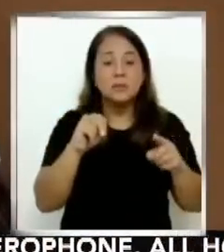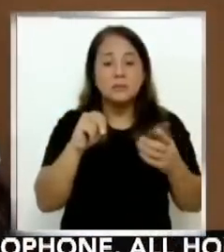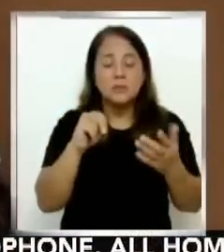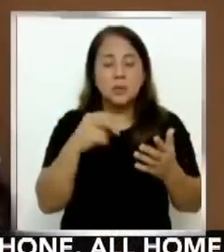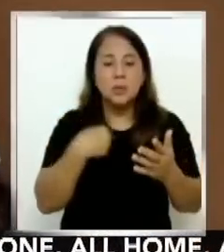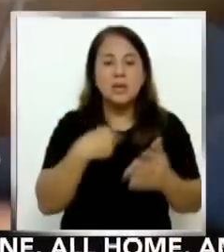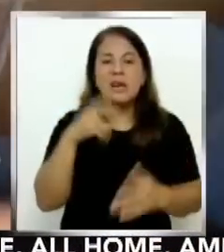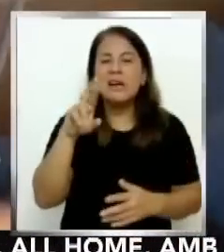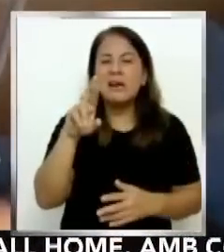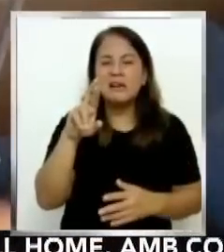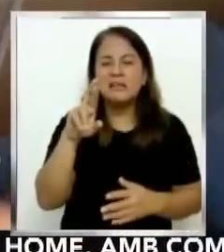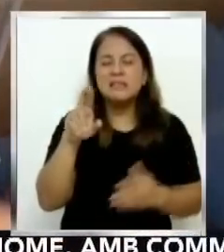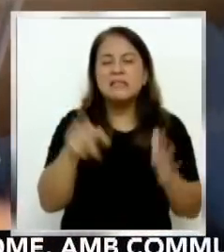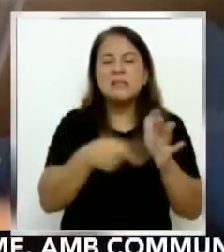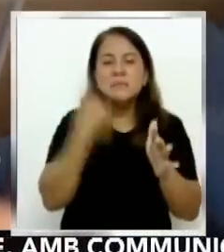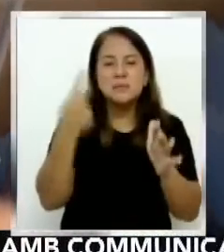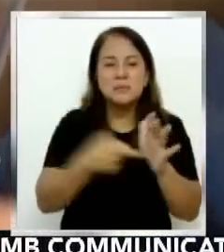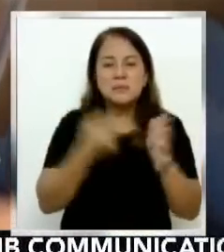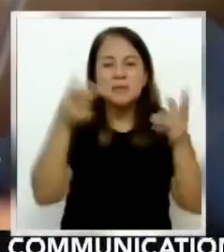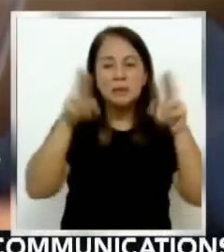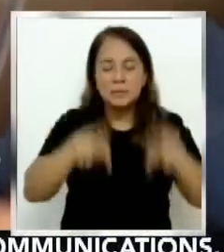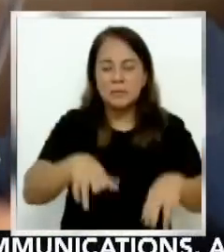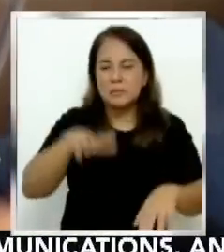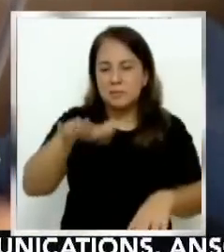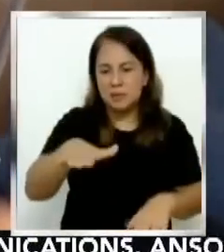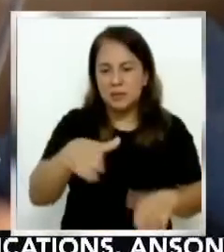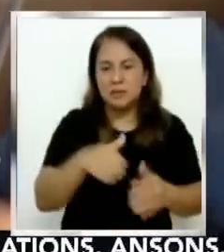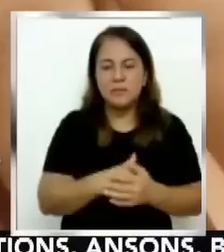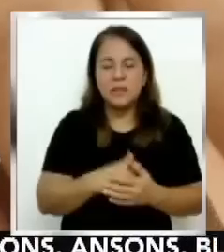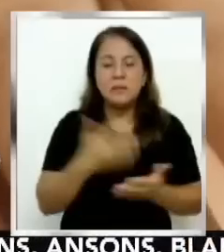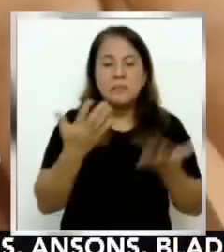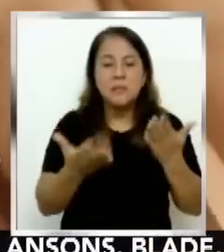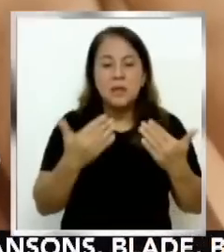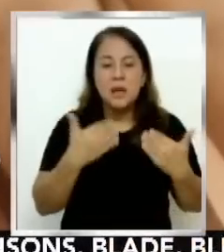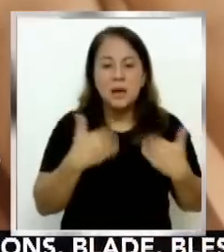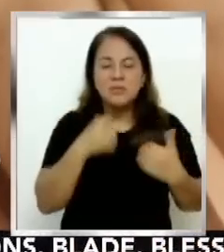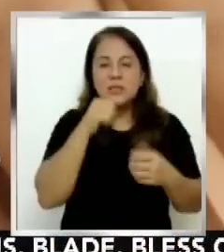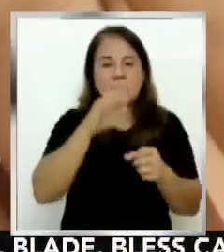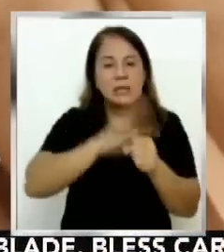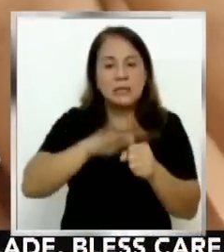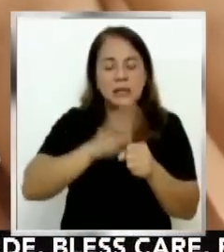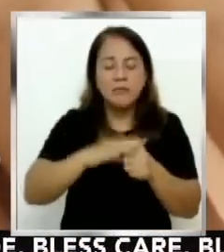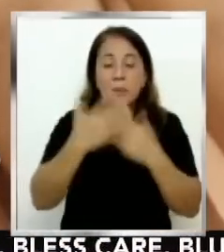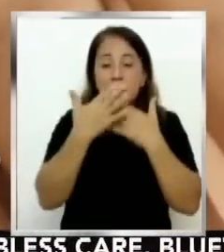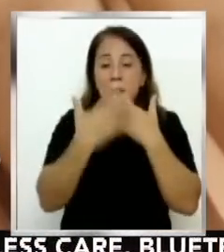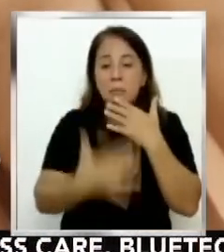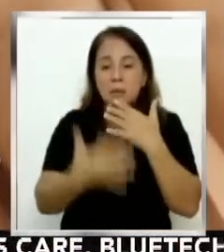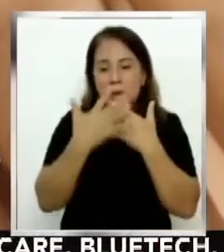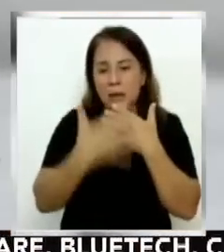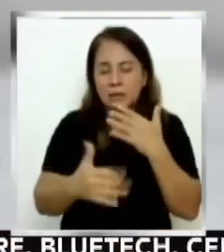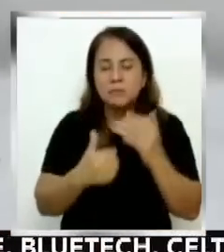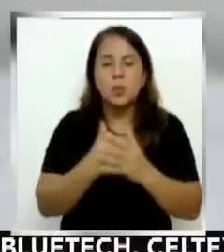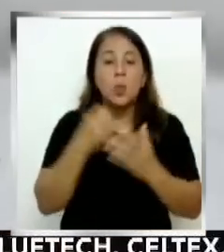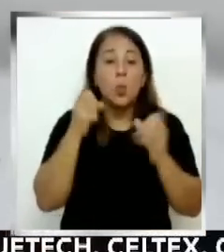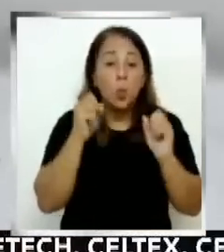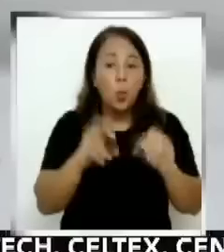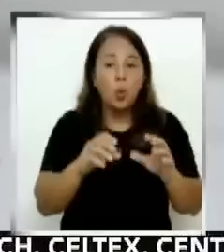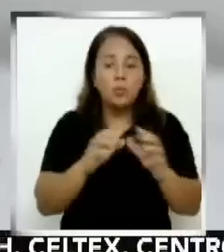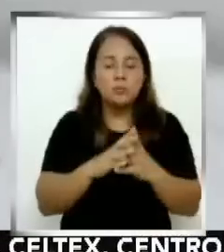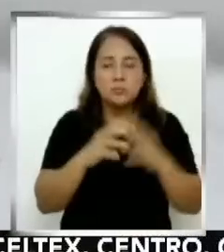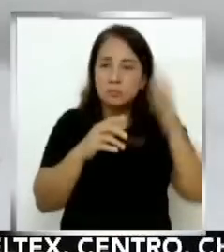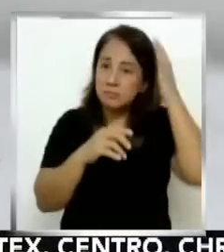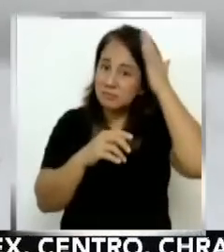kondisyon sa mga bata. May ischemic o sanhi ng insufficient blood flow at hemorrhagic o sanhi ng bleeding sa utak. Isa sa